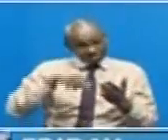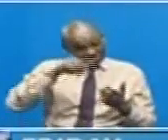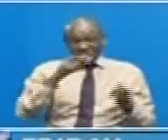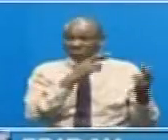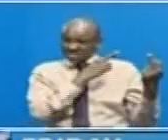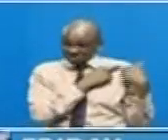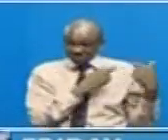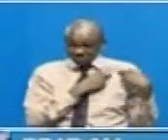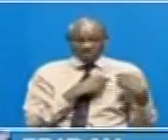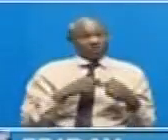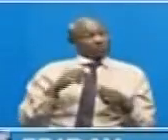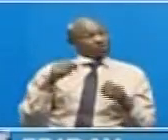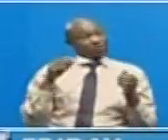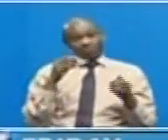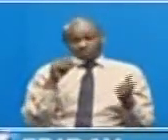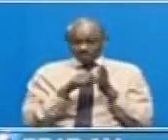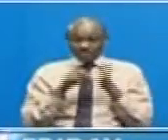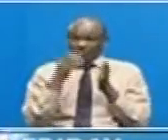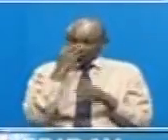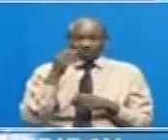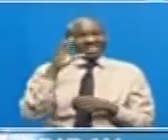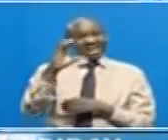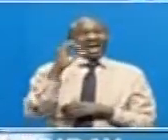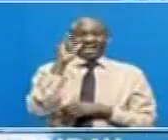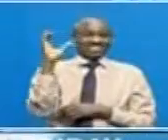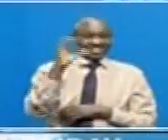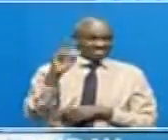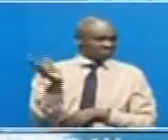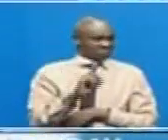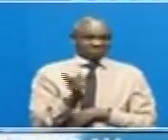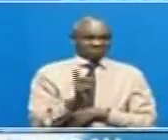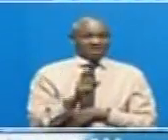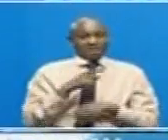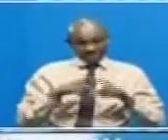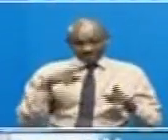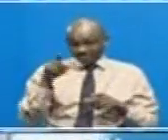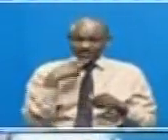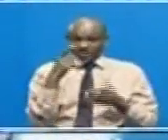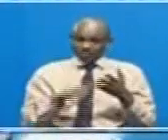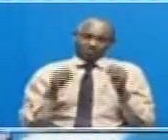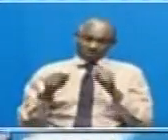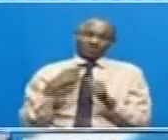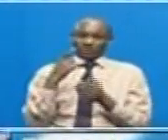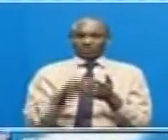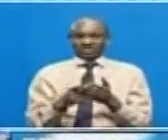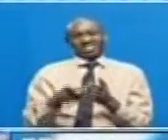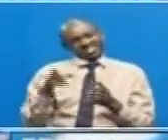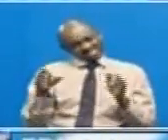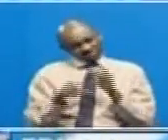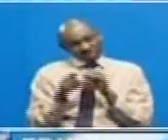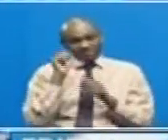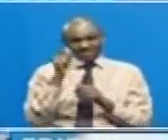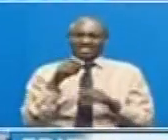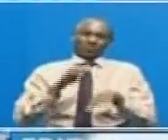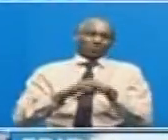not responsible for Ruto's troubles at the International Criminal Court before seemingly extending an olive branch to the Deputy